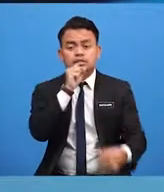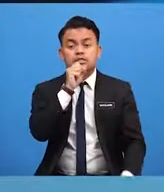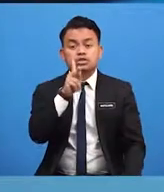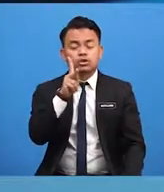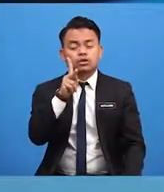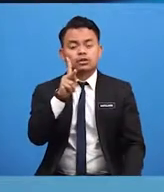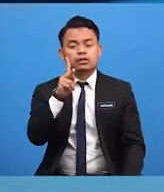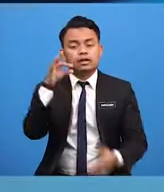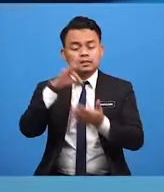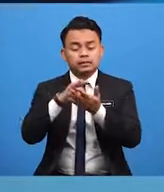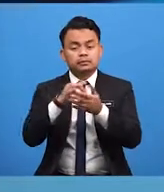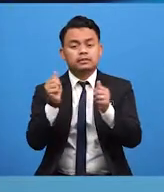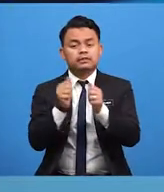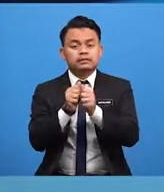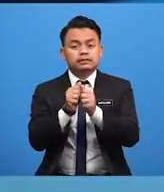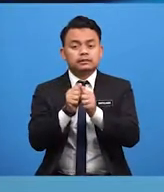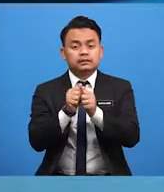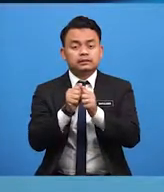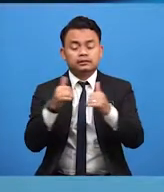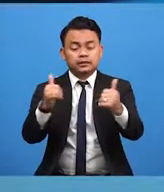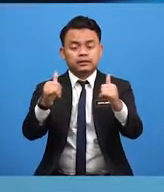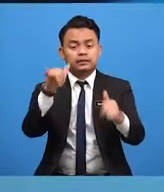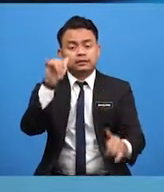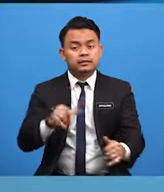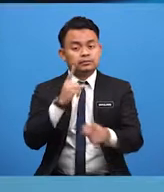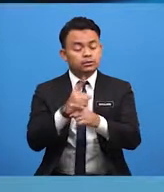betul. Jom buat stok ayam.